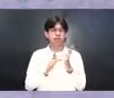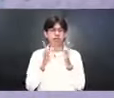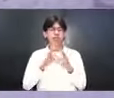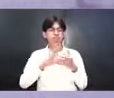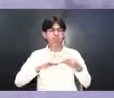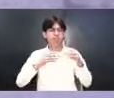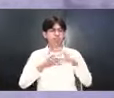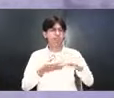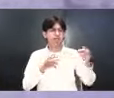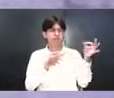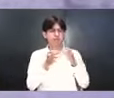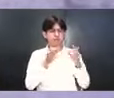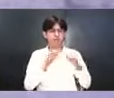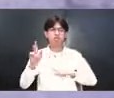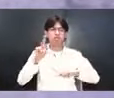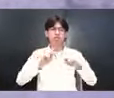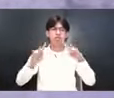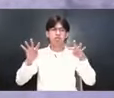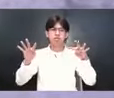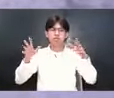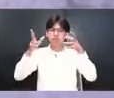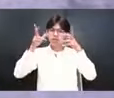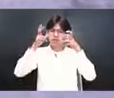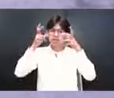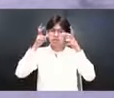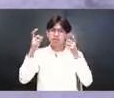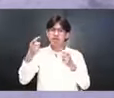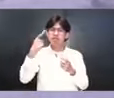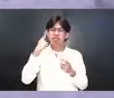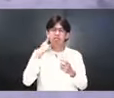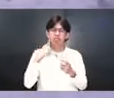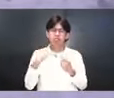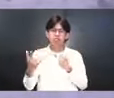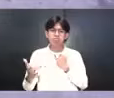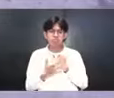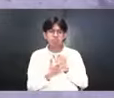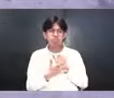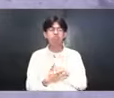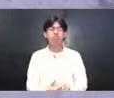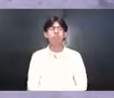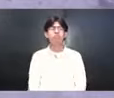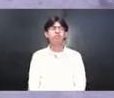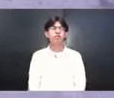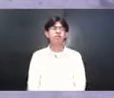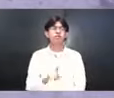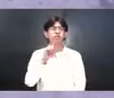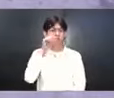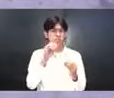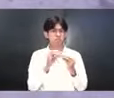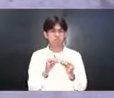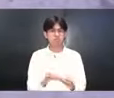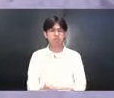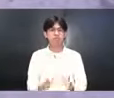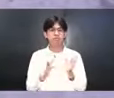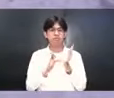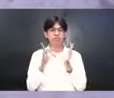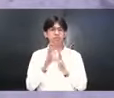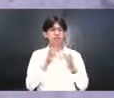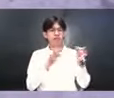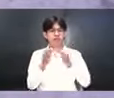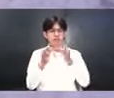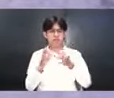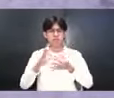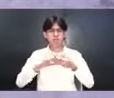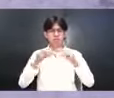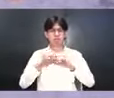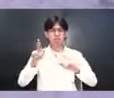biiyak sila. Pero meron pa akong gustong ipakita sa inyo. Look at me. Nung kinikwento ni Jesus ito,